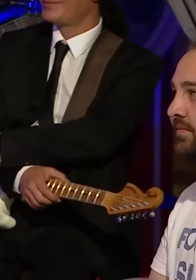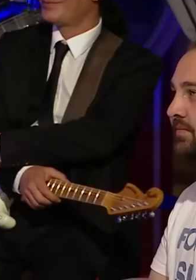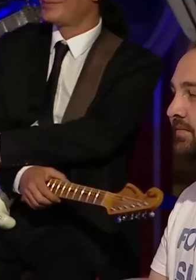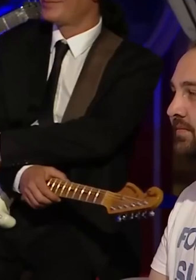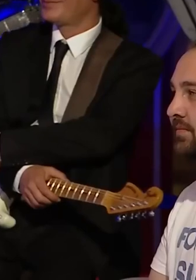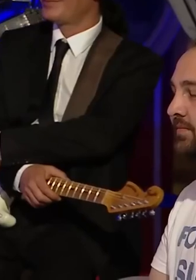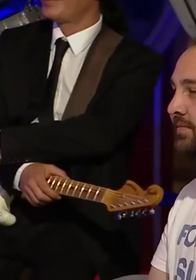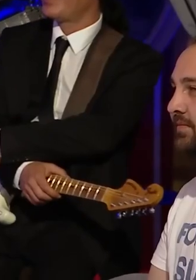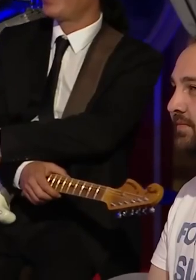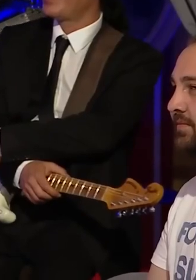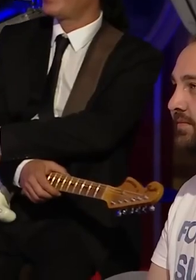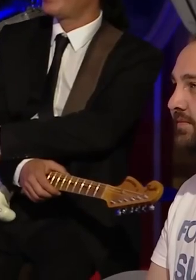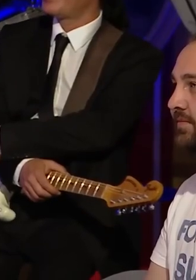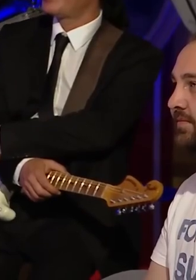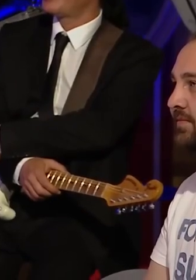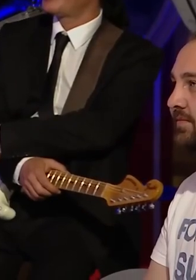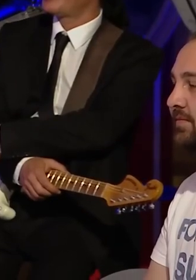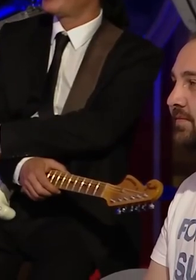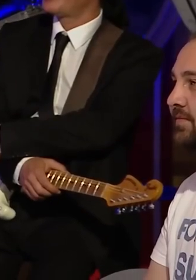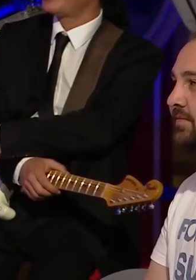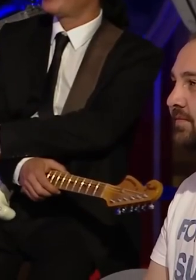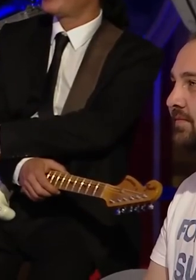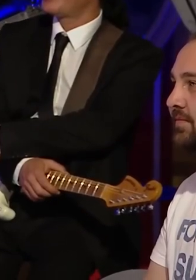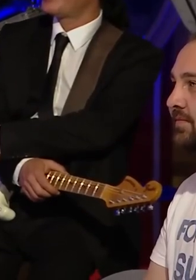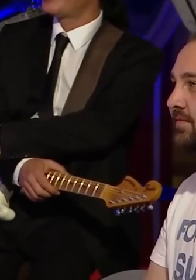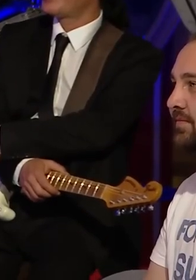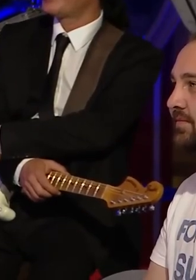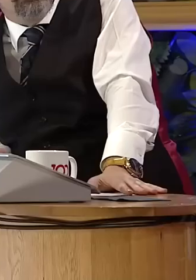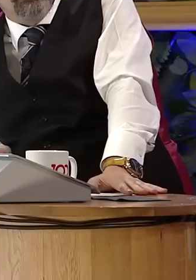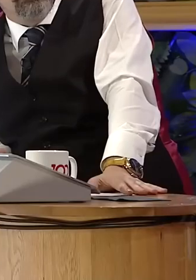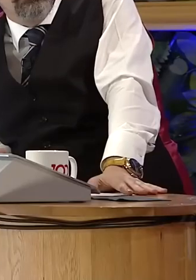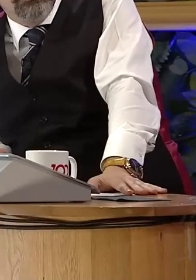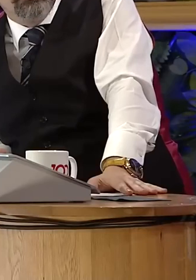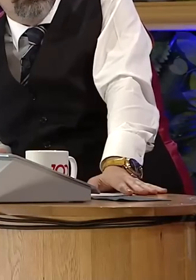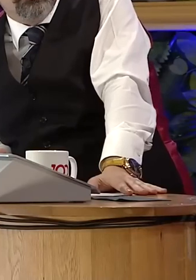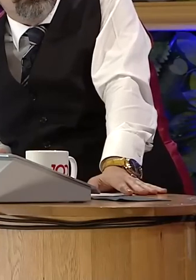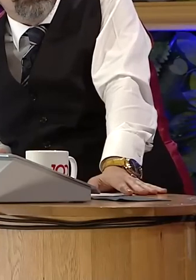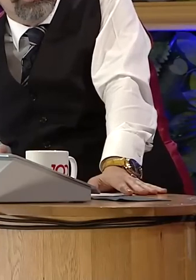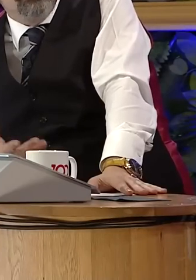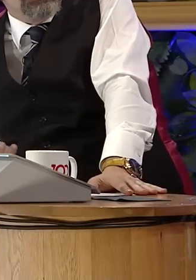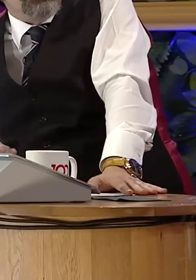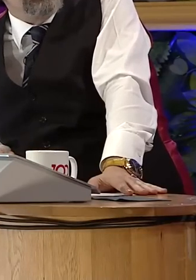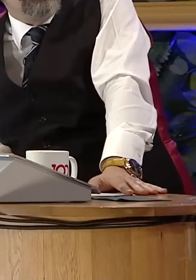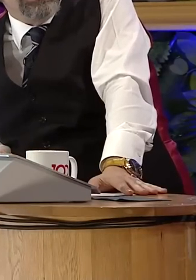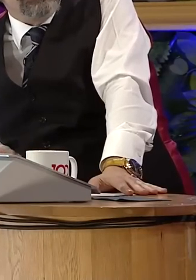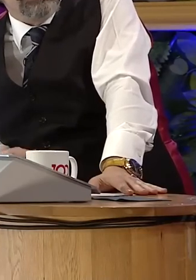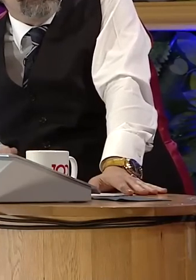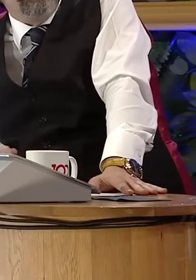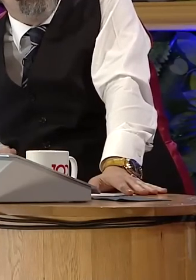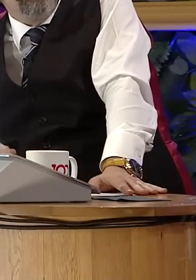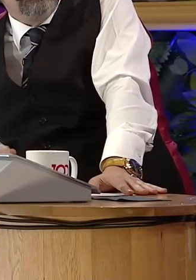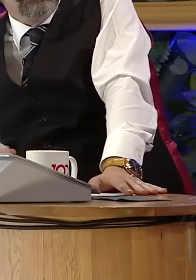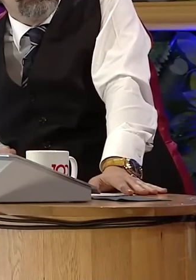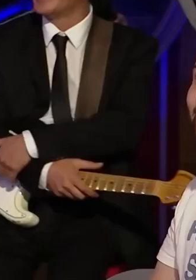perişan ettik falan filan. Ama bu gece gelen herkese met ediyoruz. Bu çok kötü bir şey. Bu yaşlılık